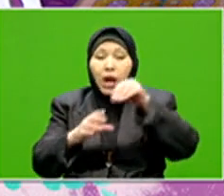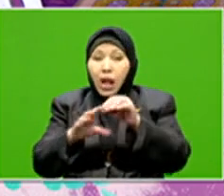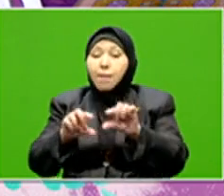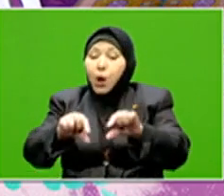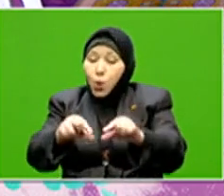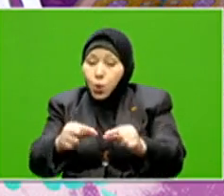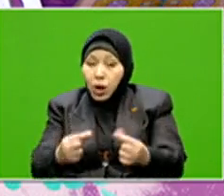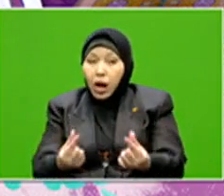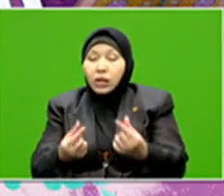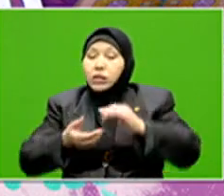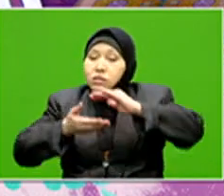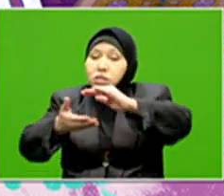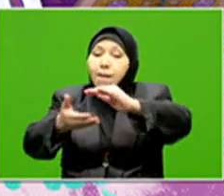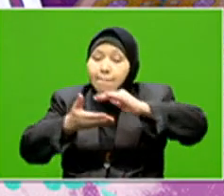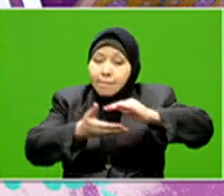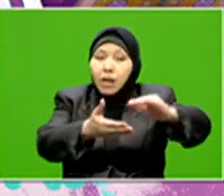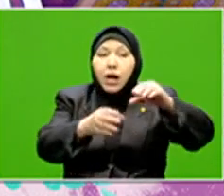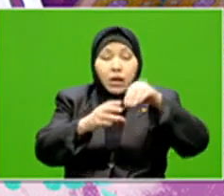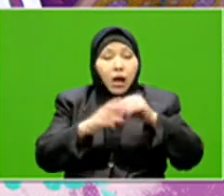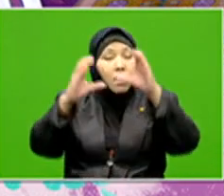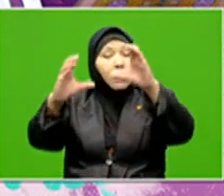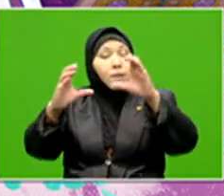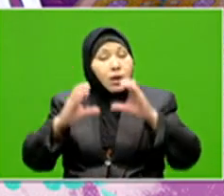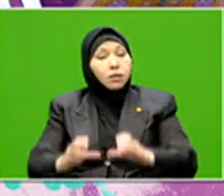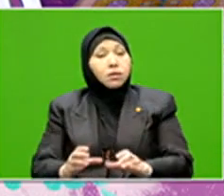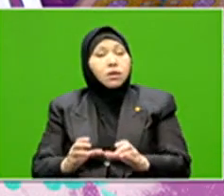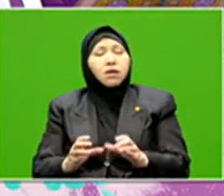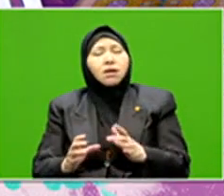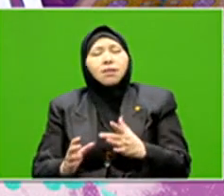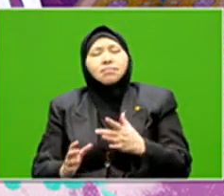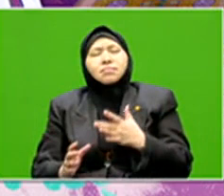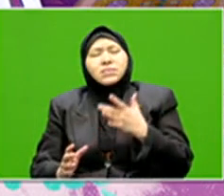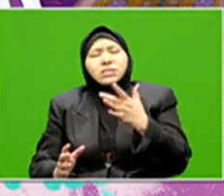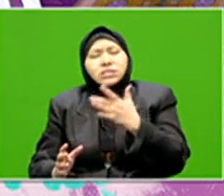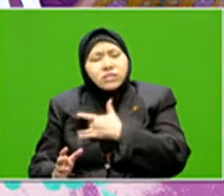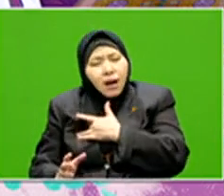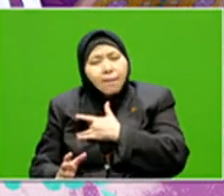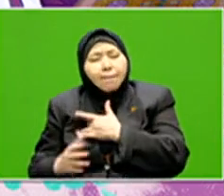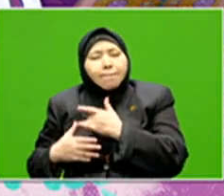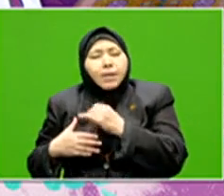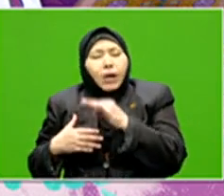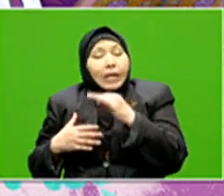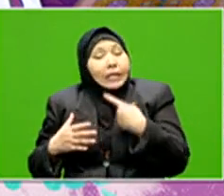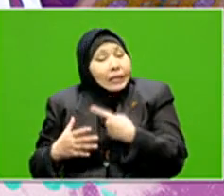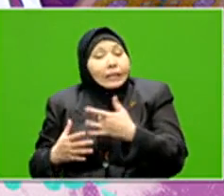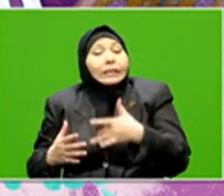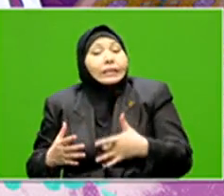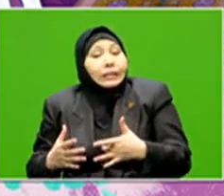Quran ini disampaikan dalam kaedah yang meruntun jiwa sebenarnya, sehingga kita rasakan bahawa ya